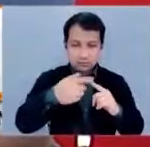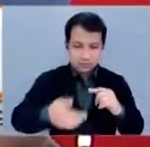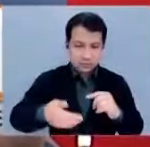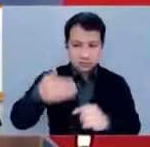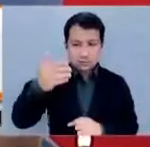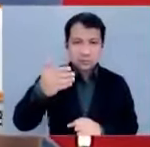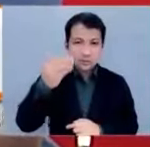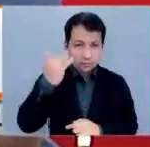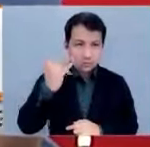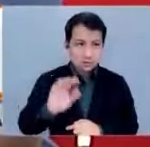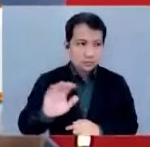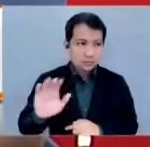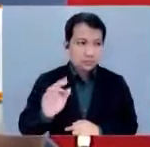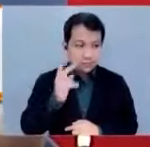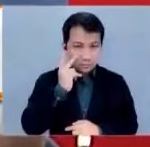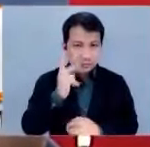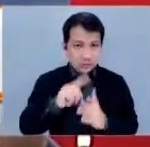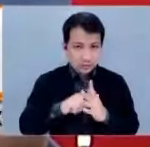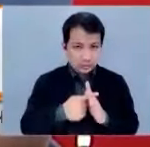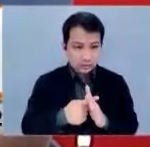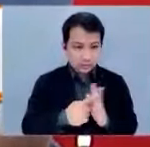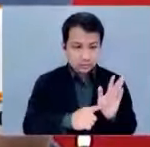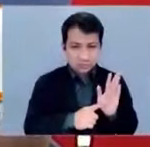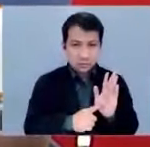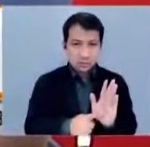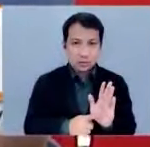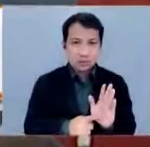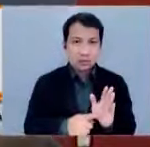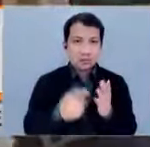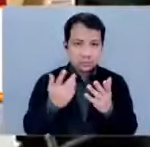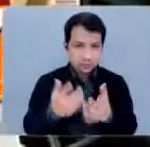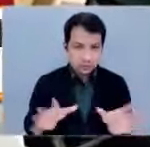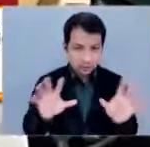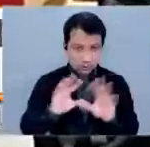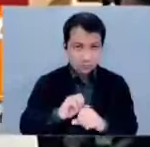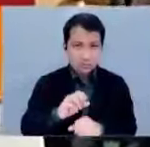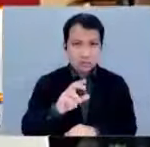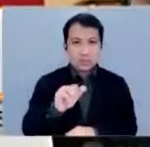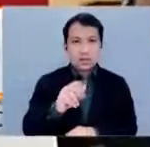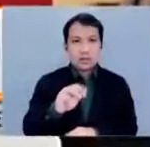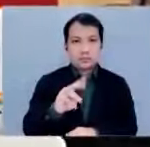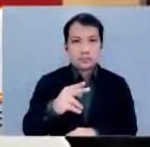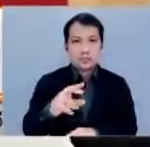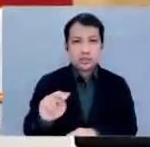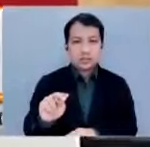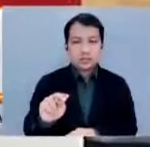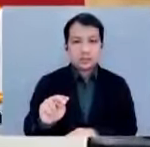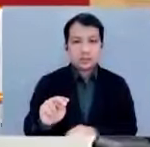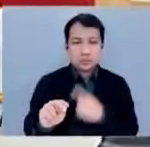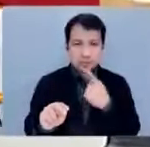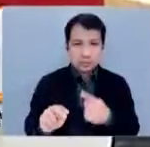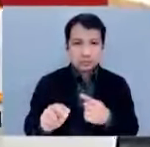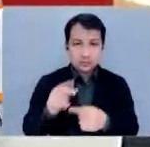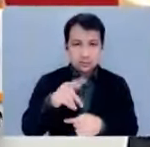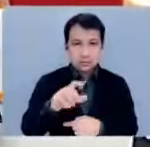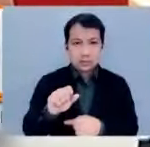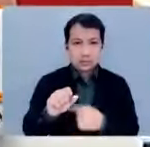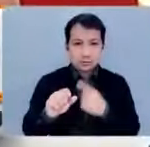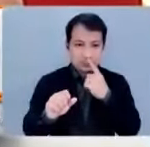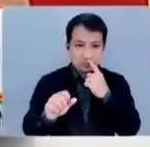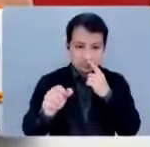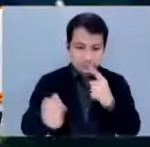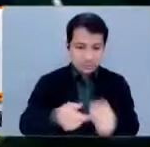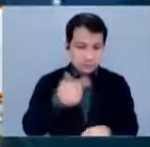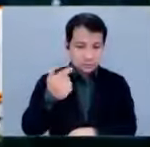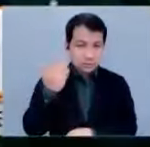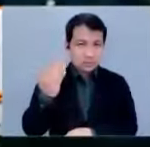mga nagsisignify na tapos na yung amihan season. Ayon sa pag-asa, posibleng magtagal ang tag-init hanggang